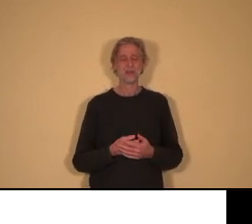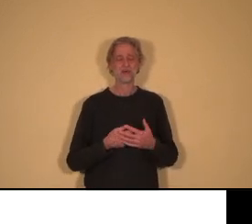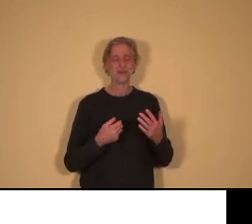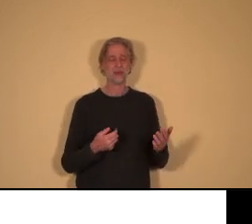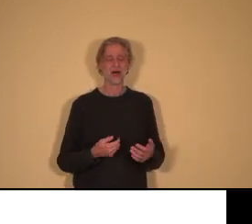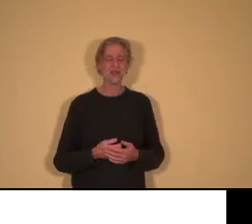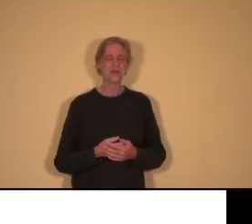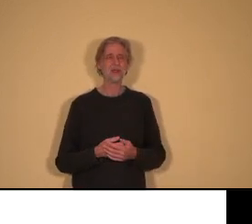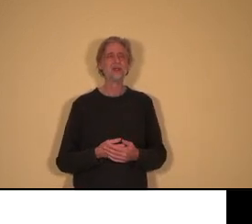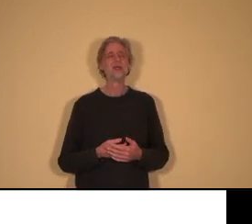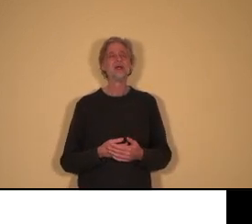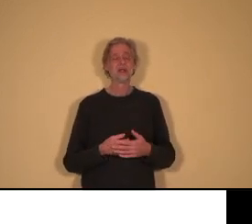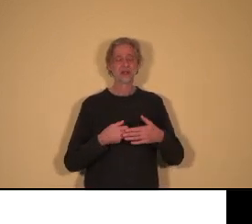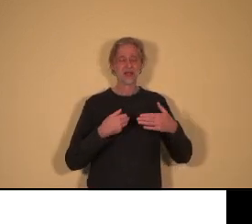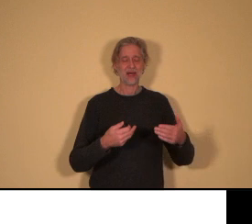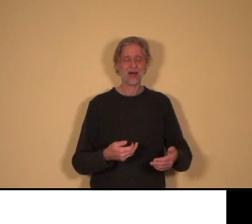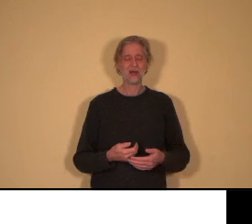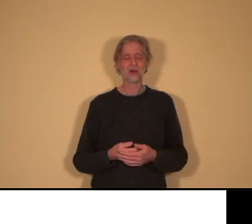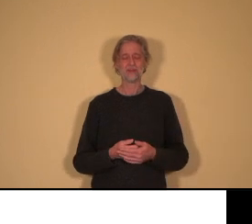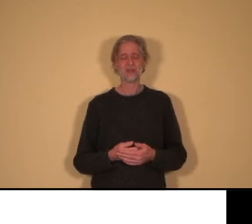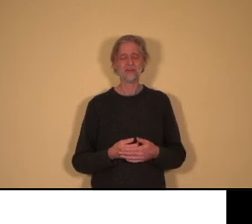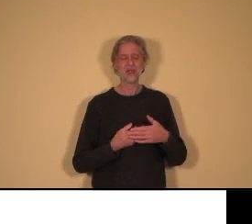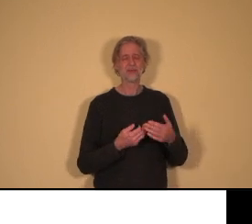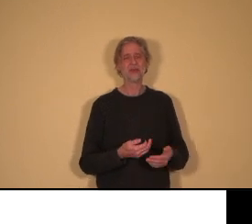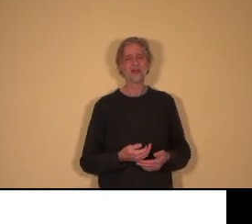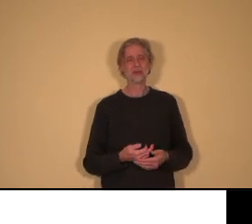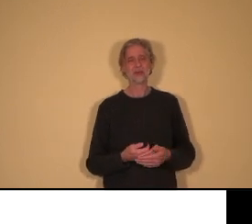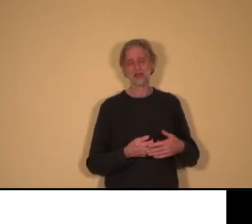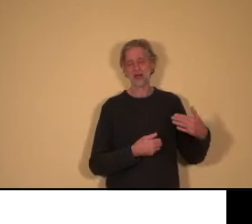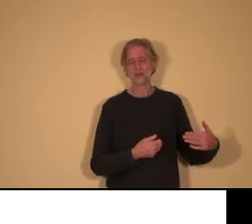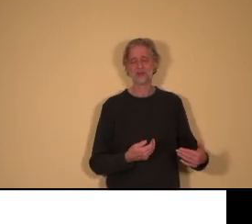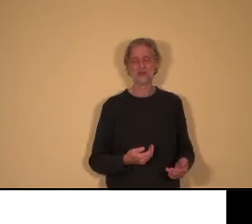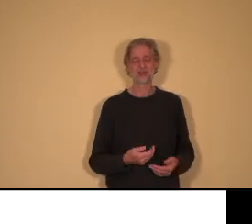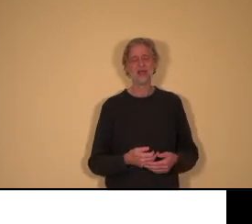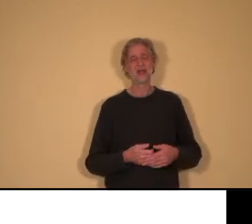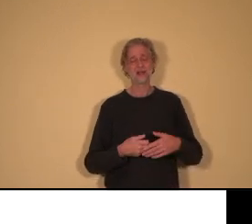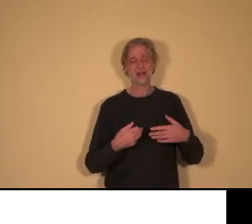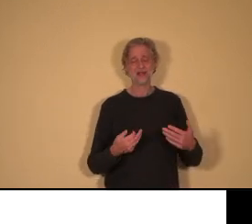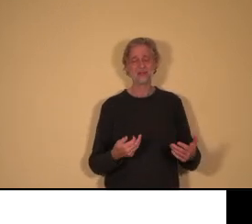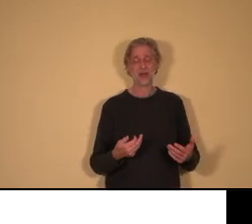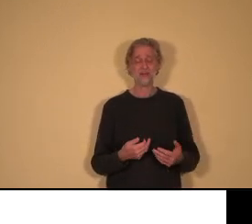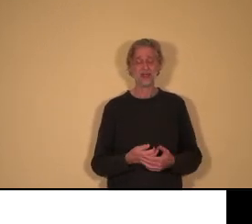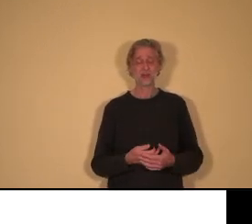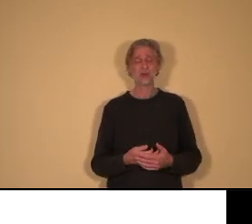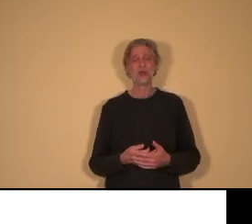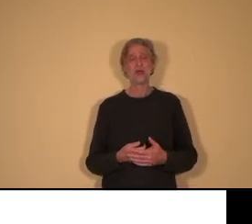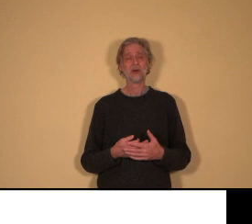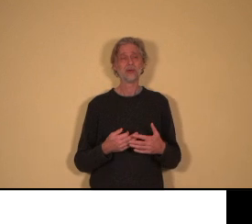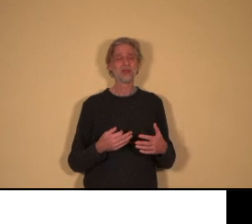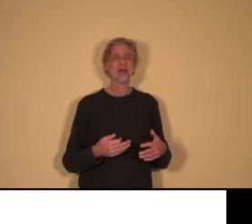die Abfallvermeidung. Danach kommt die Wiederverwertung, danach kommt das Recycling, danach die